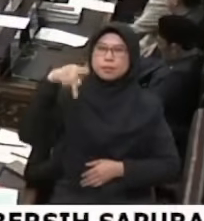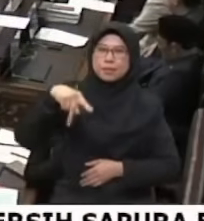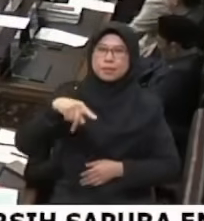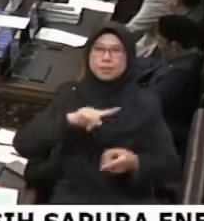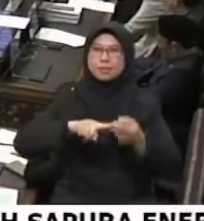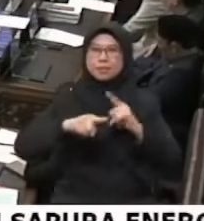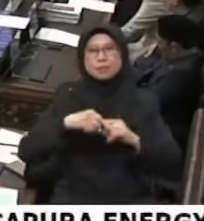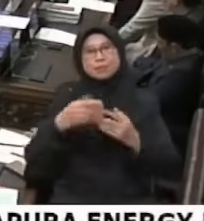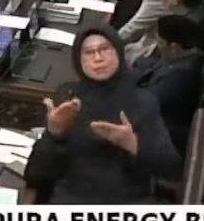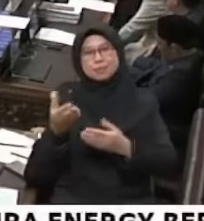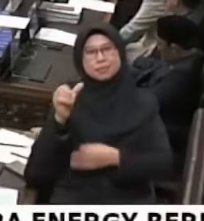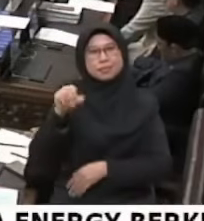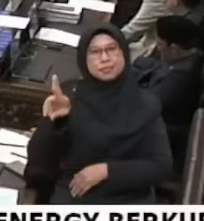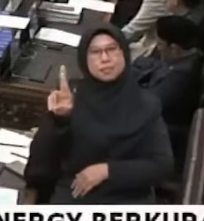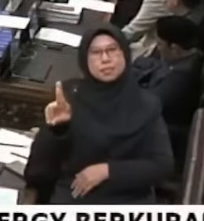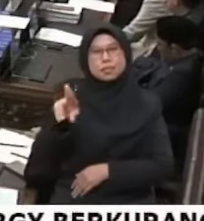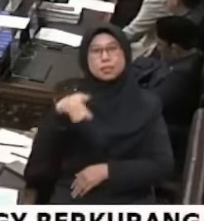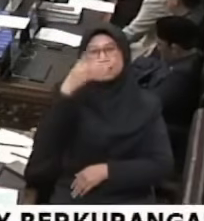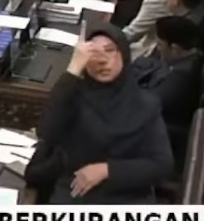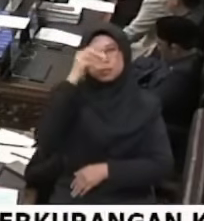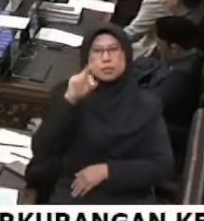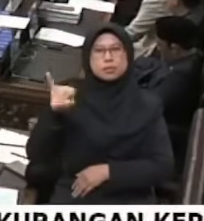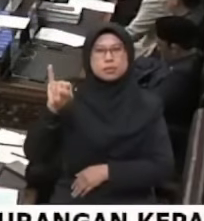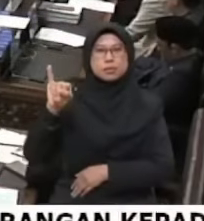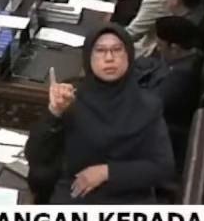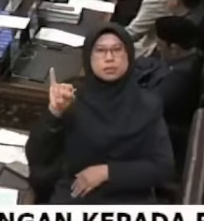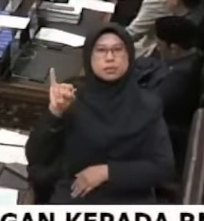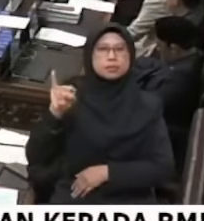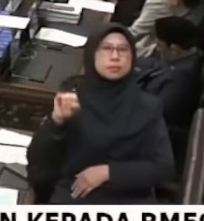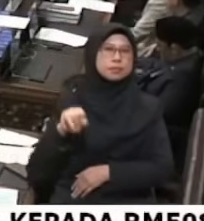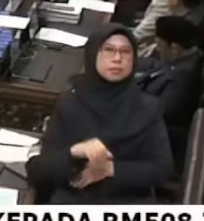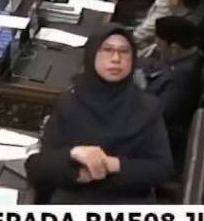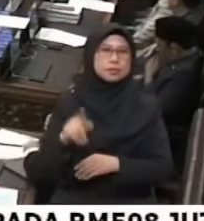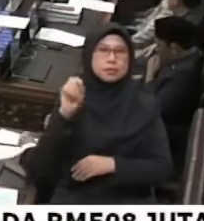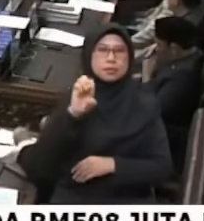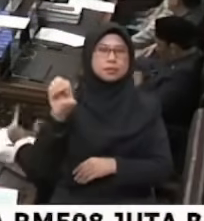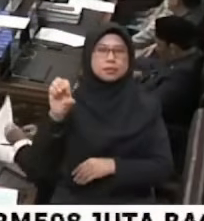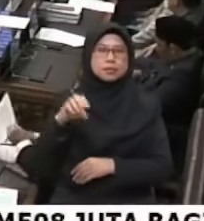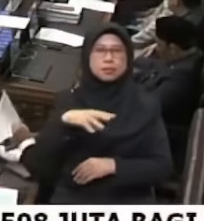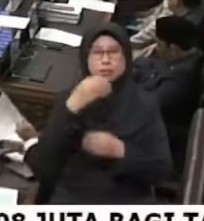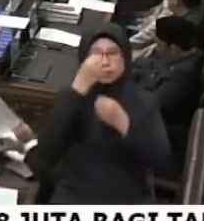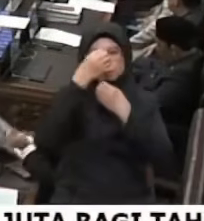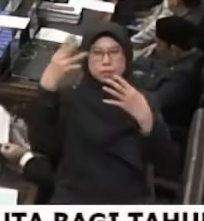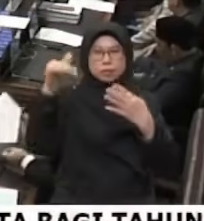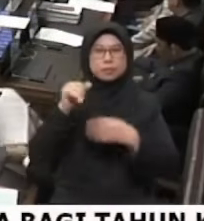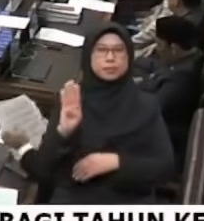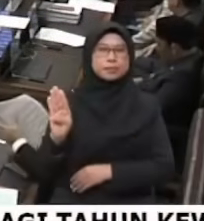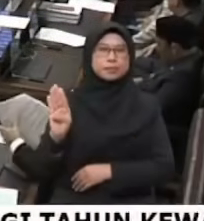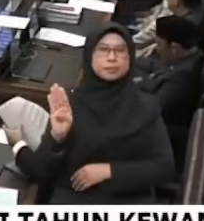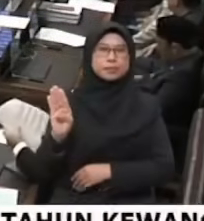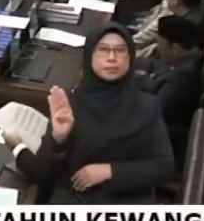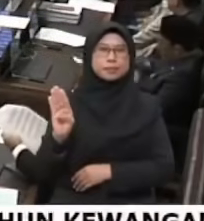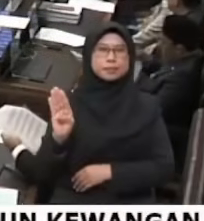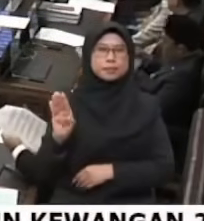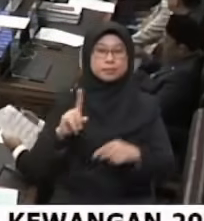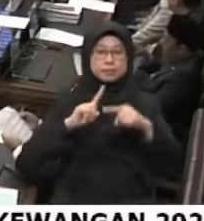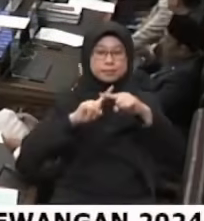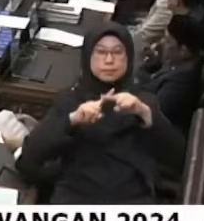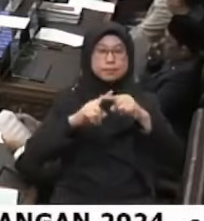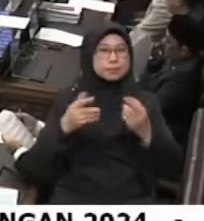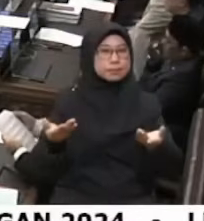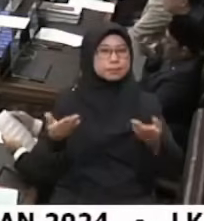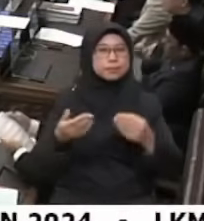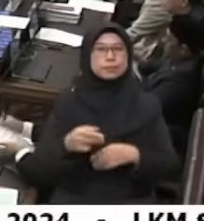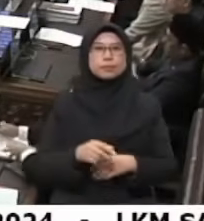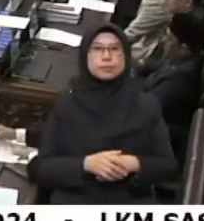yangat Senator dat seri T untuk makluman ahli yang berhormat di di dewan yang mulia ini